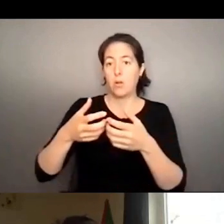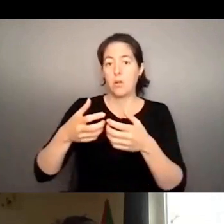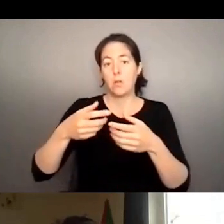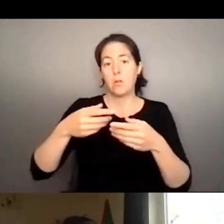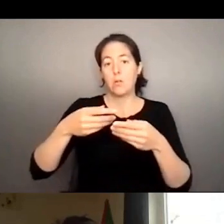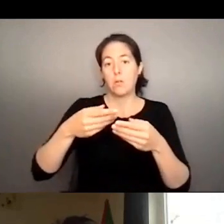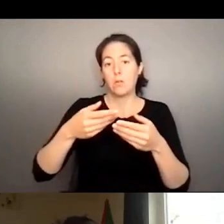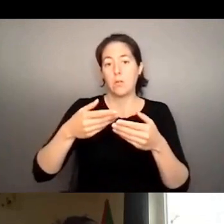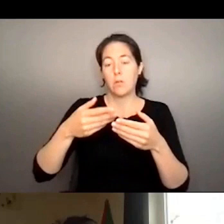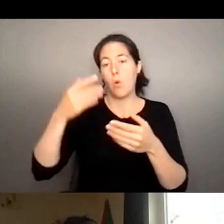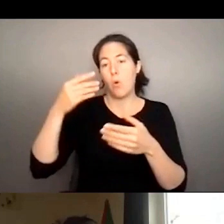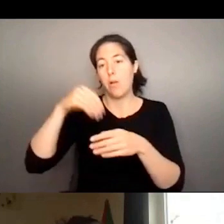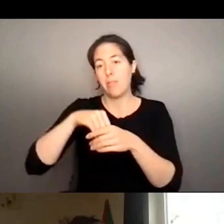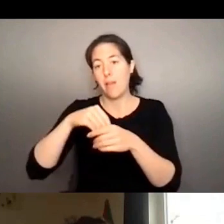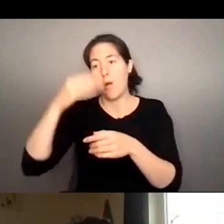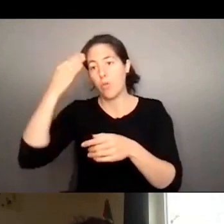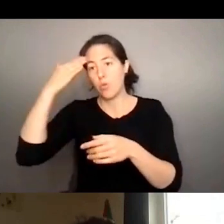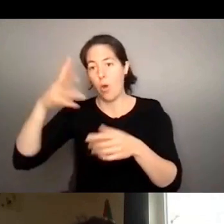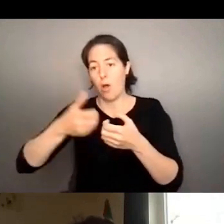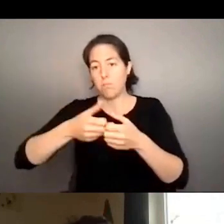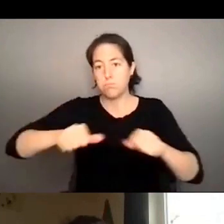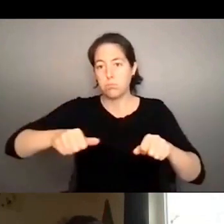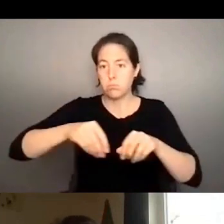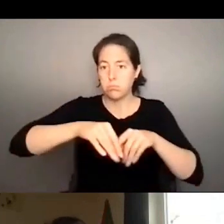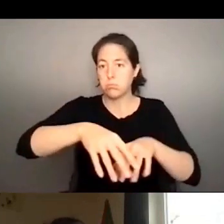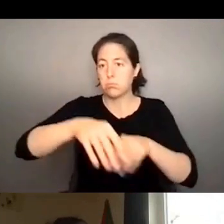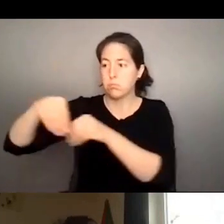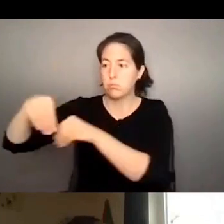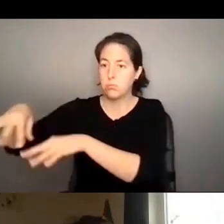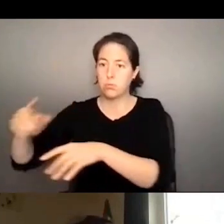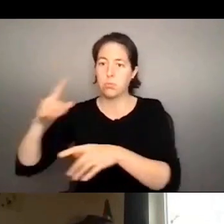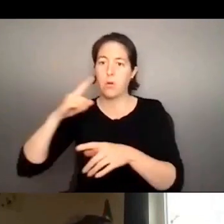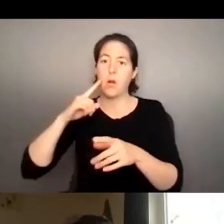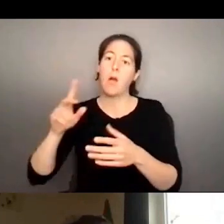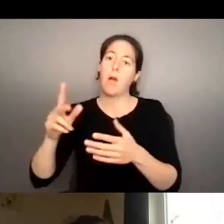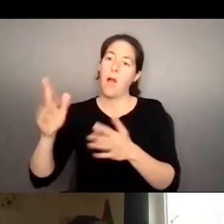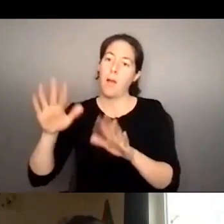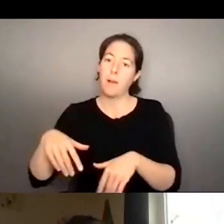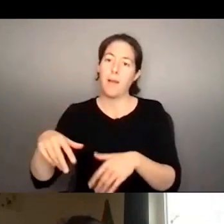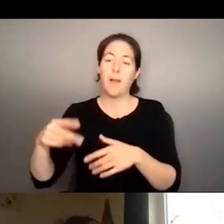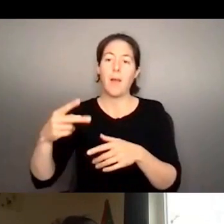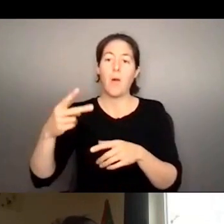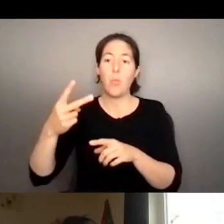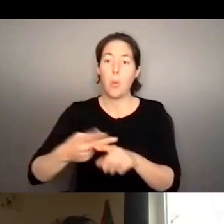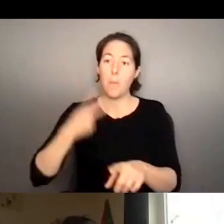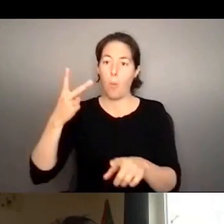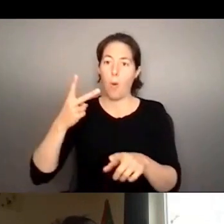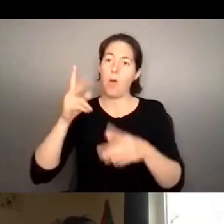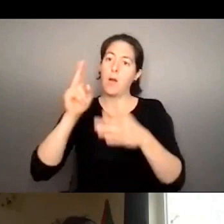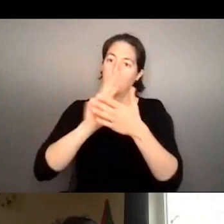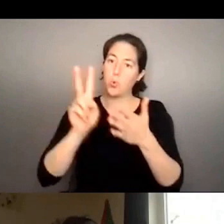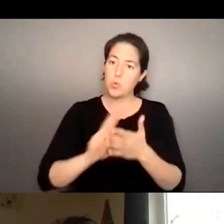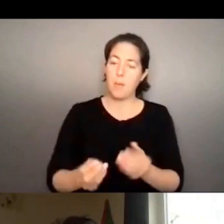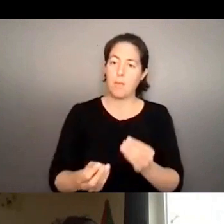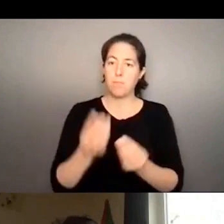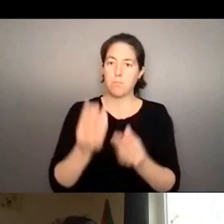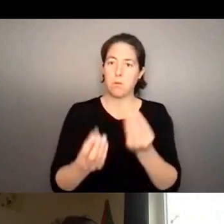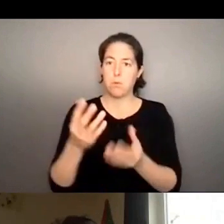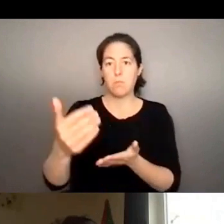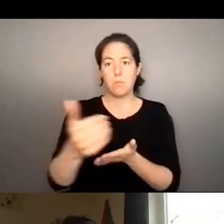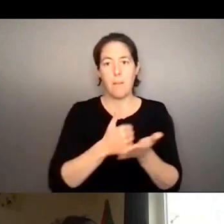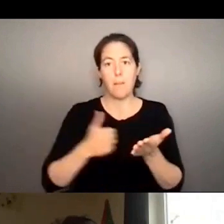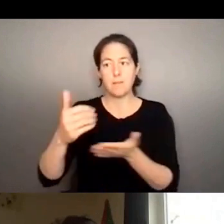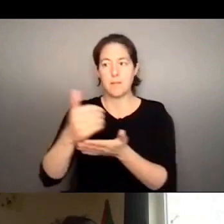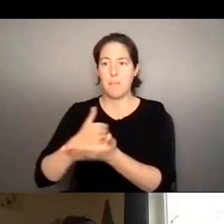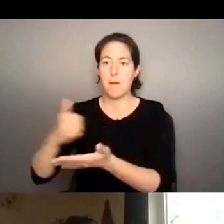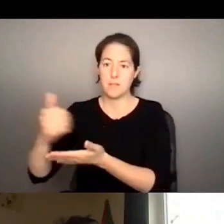l'intérieur ou en extérieur. Puis, on va avoir un cycle de récolte aux 2 semaines pendant 2 mois. Puis, à la fin de ce processus-là, la culture